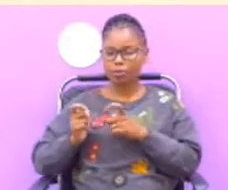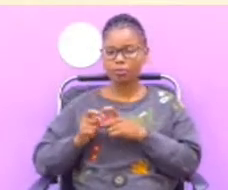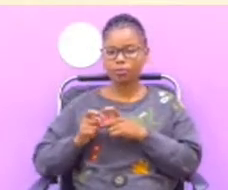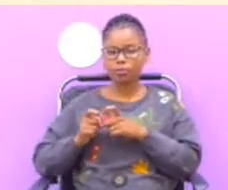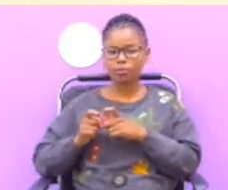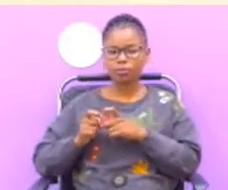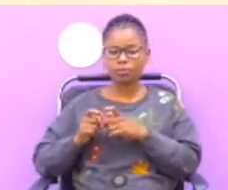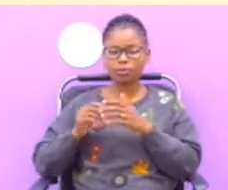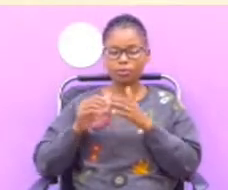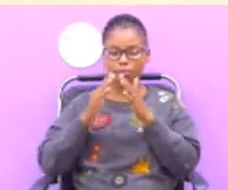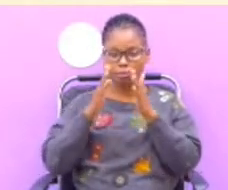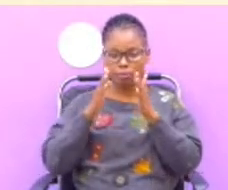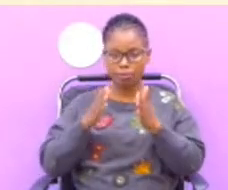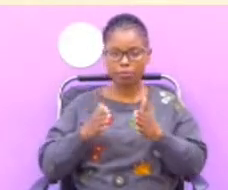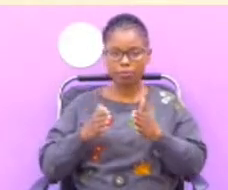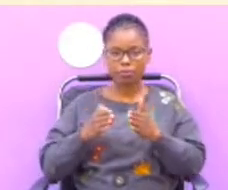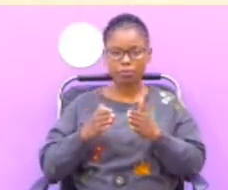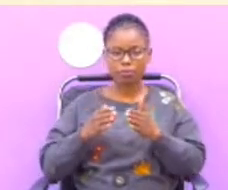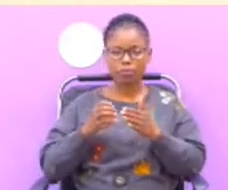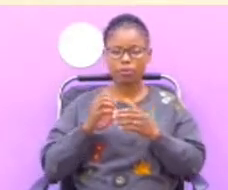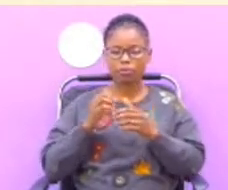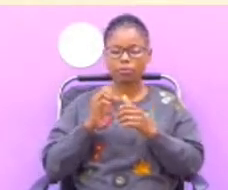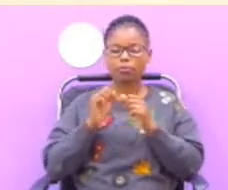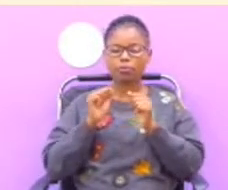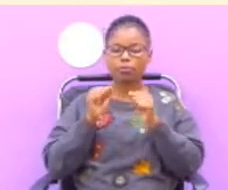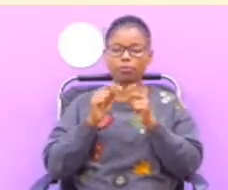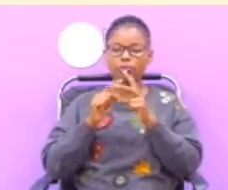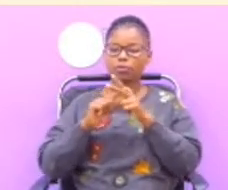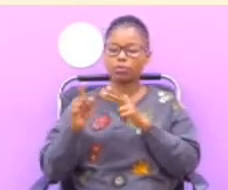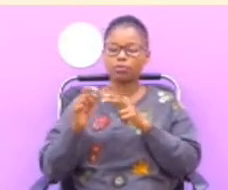gũtirĩ mũndũ ũkũhota gwĩthara